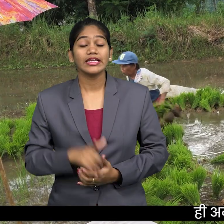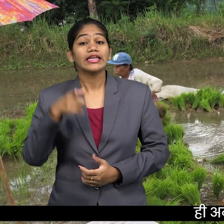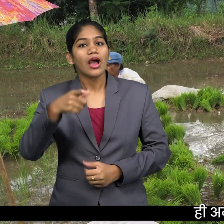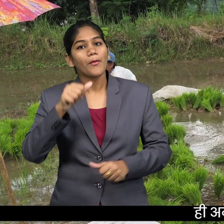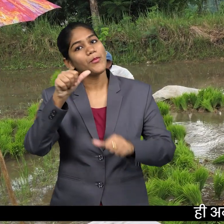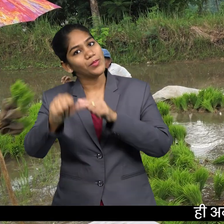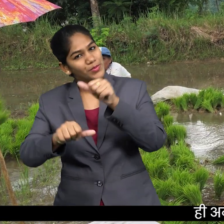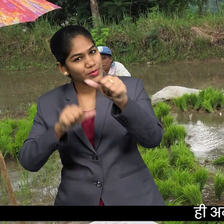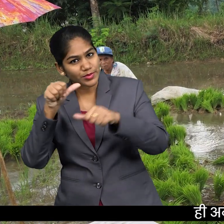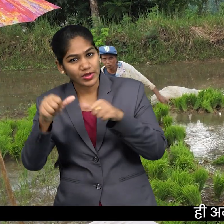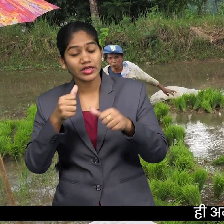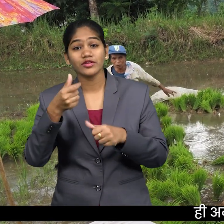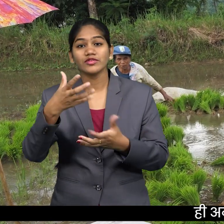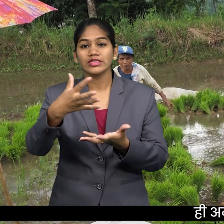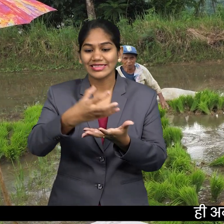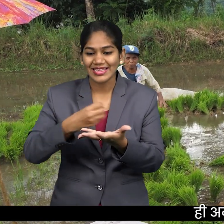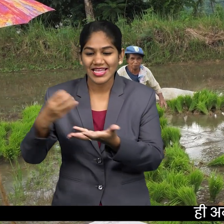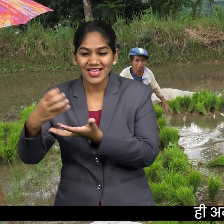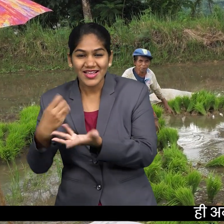ही अन्नासाठी वनस्पती